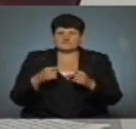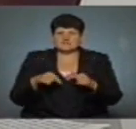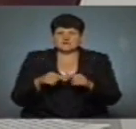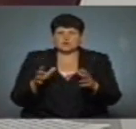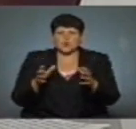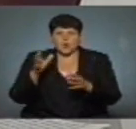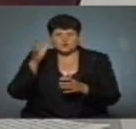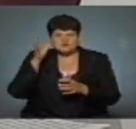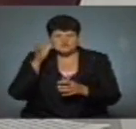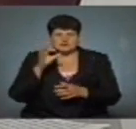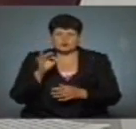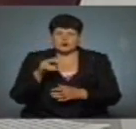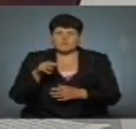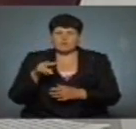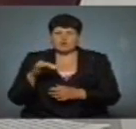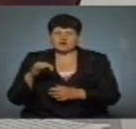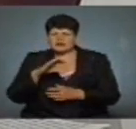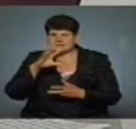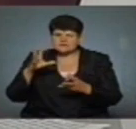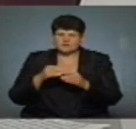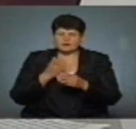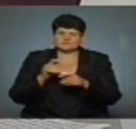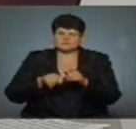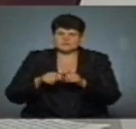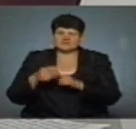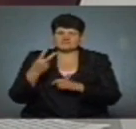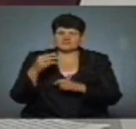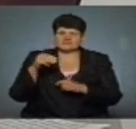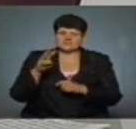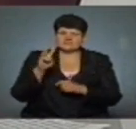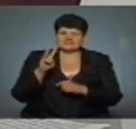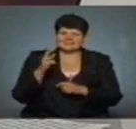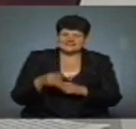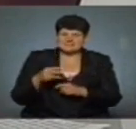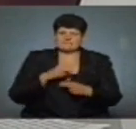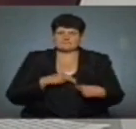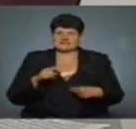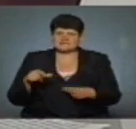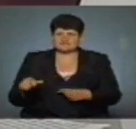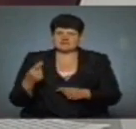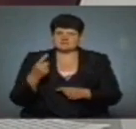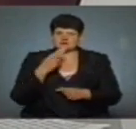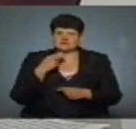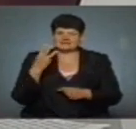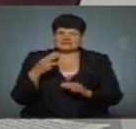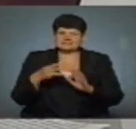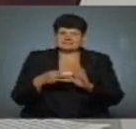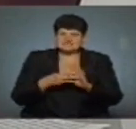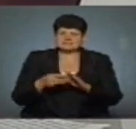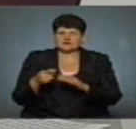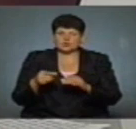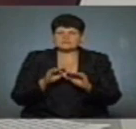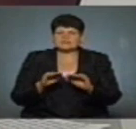За її словами, загалом мають протестувати 2030 працівників, а з 1 червня 38 тернопільських